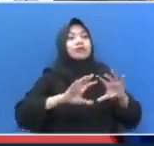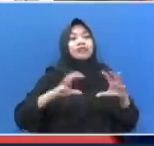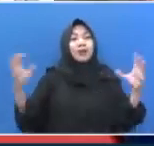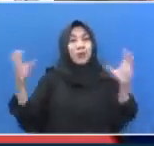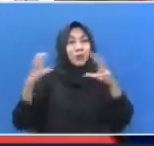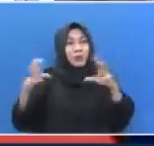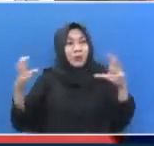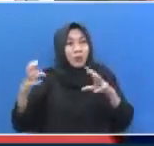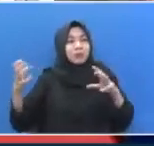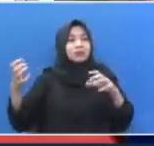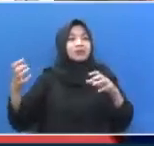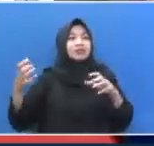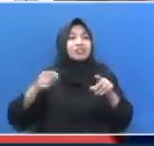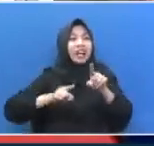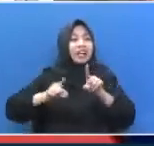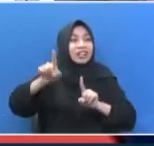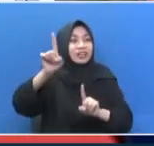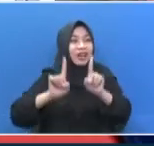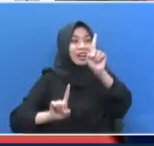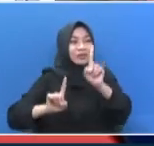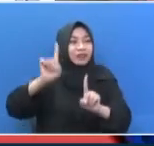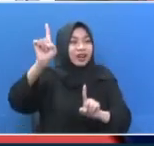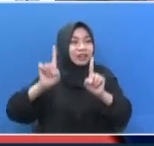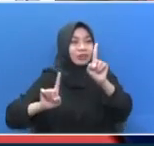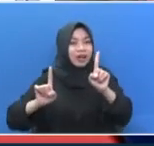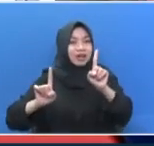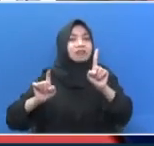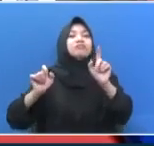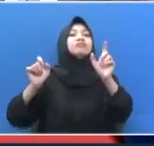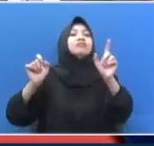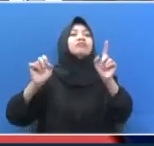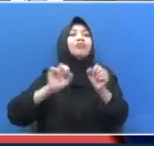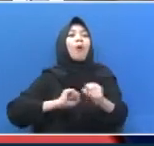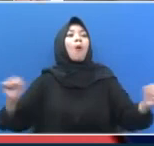tegang saling bersaing satu sama yang lain menjadi satu fungsi politik